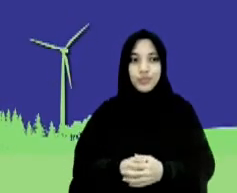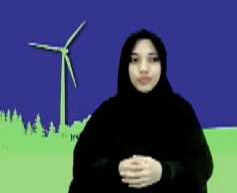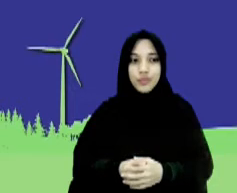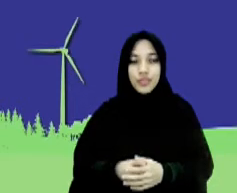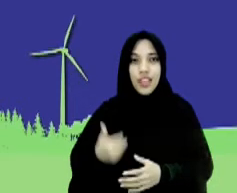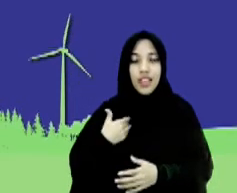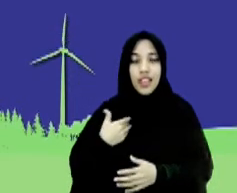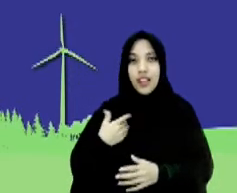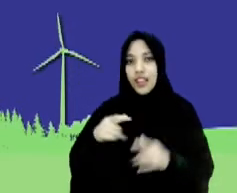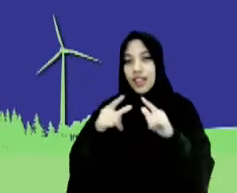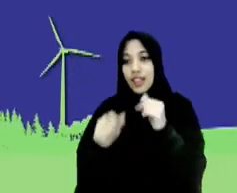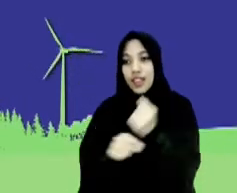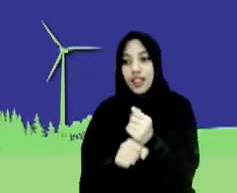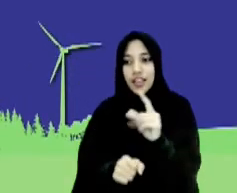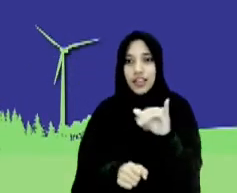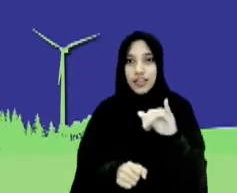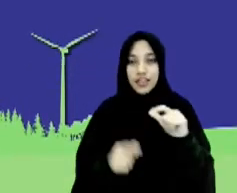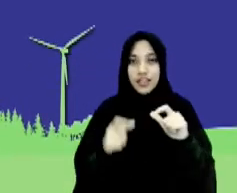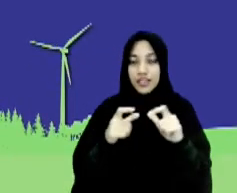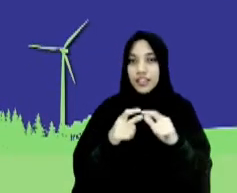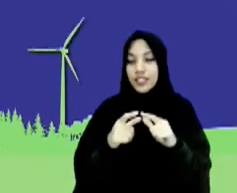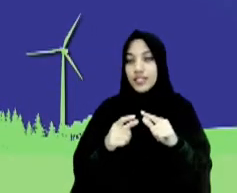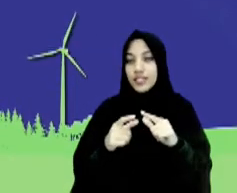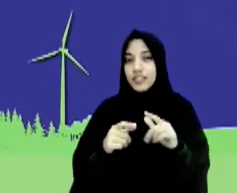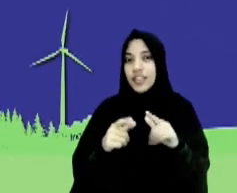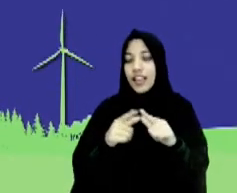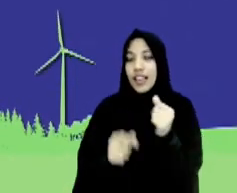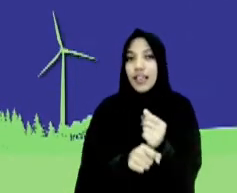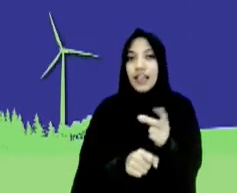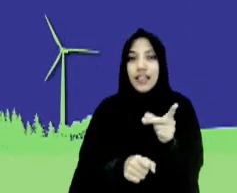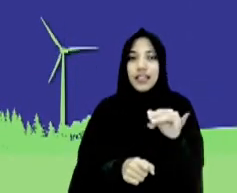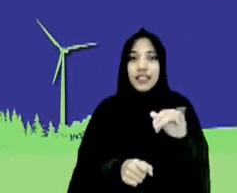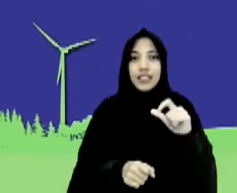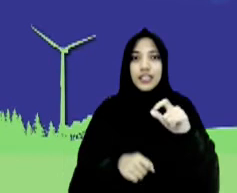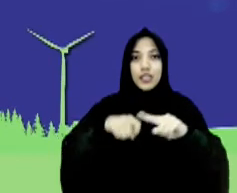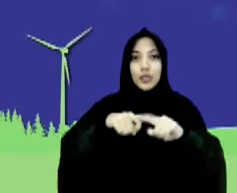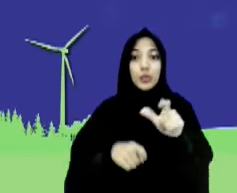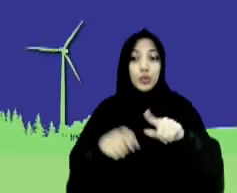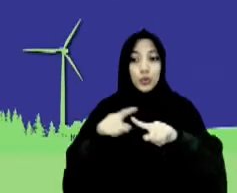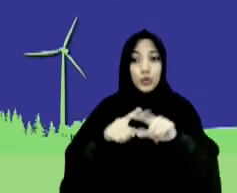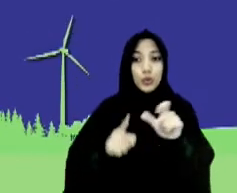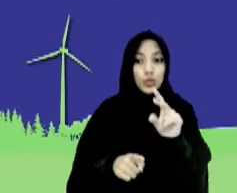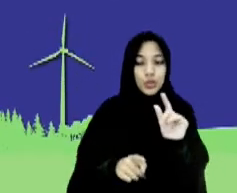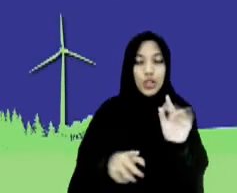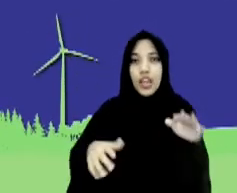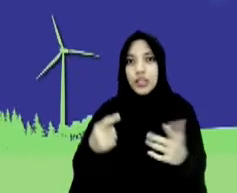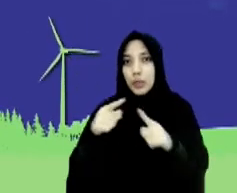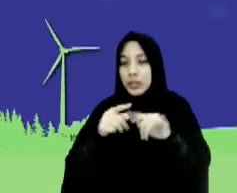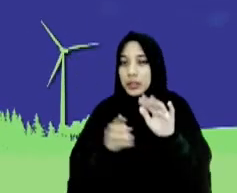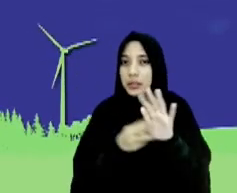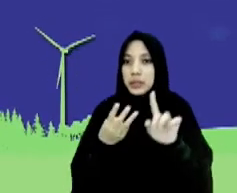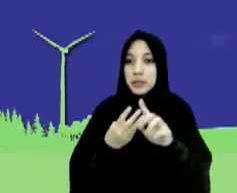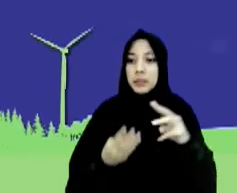eh oil and gas ataupun misalnya Timber ataupun eh other eh sectors